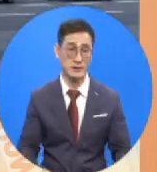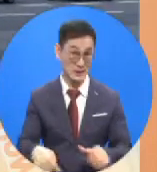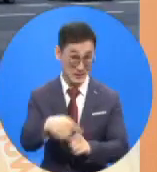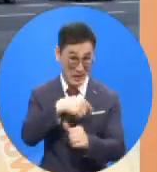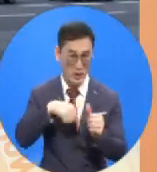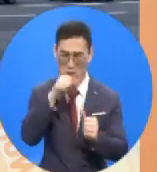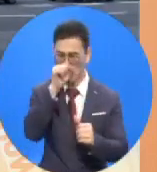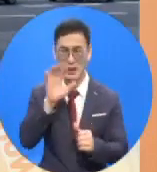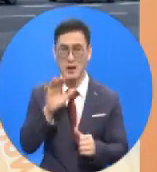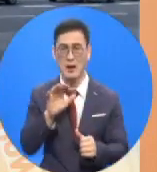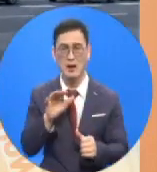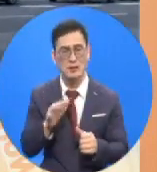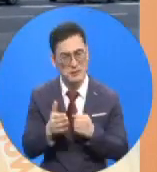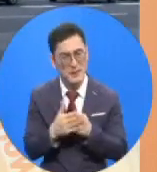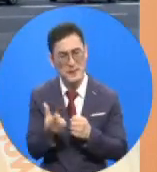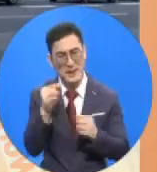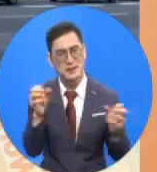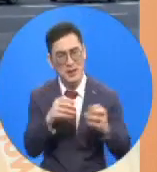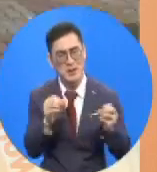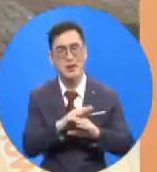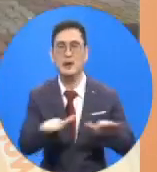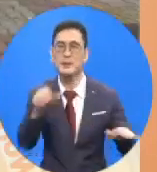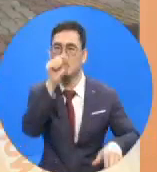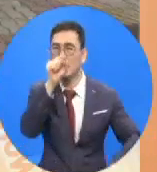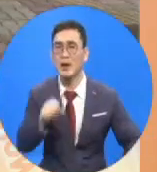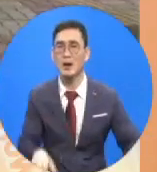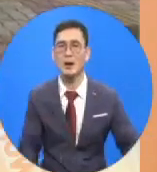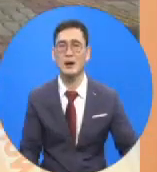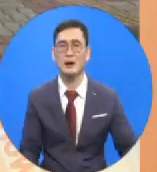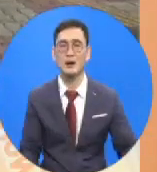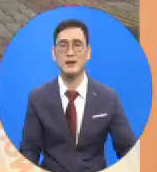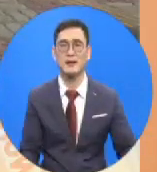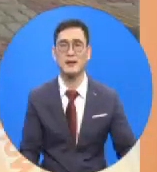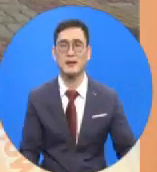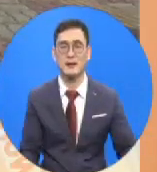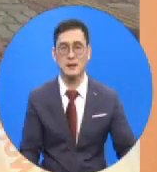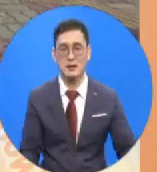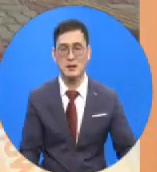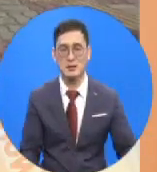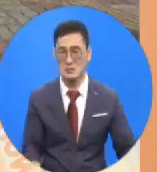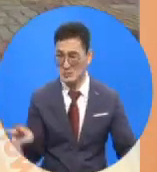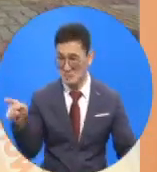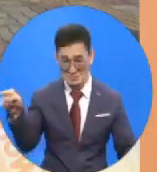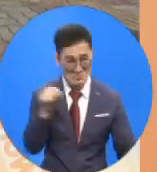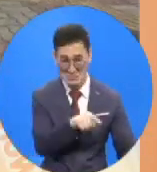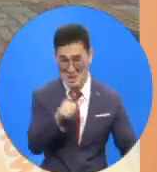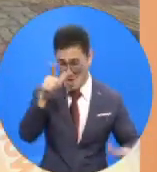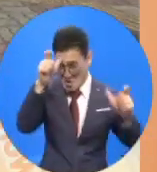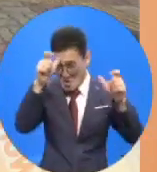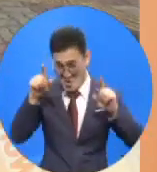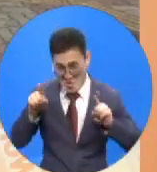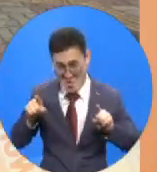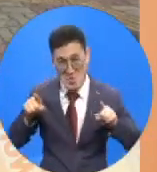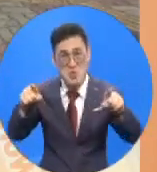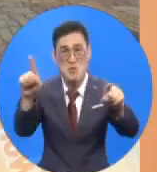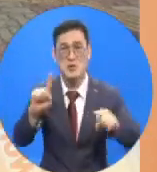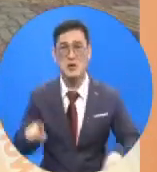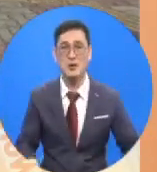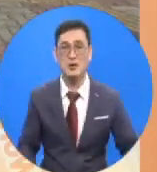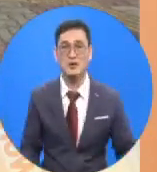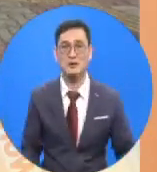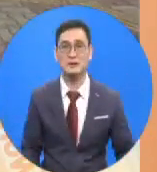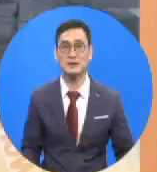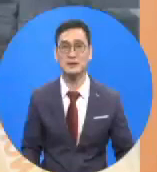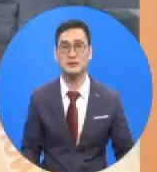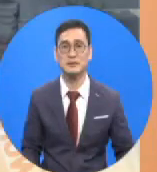사실 이 대화로 빨리 타협이 될 수 있으면 좋지만 그러니까 결국은 총체적으로 결국은 이제 책임은 정부가 져야 될 겁니다 어쩌면 언제 문제가